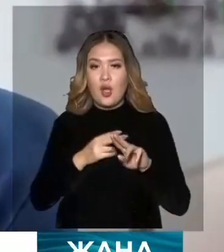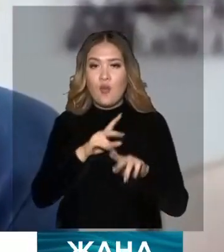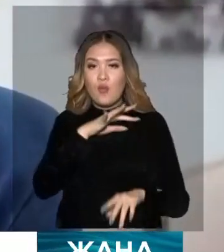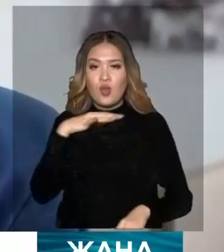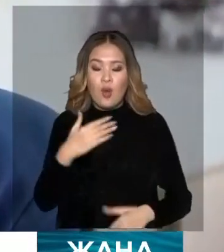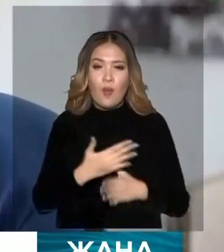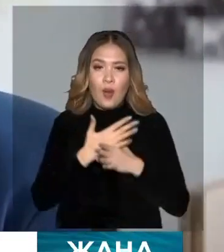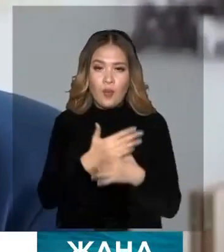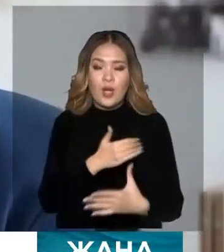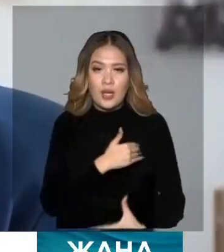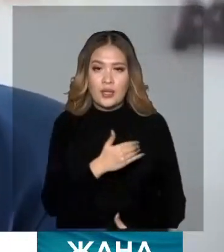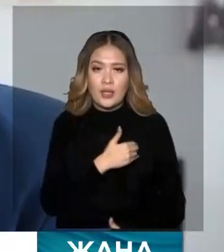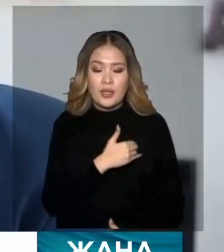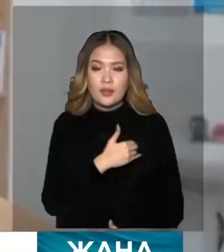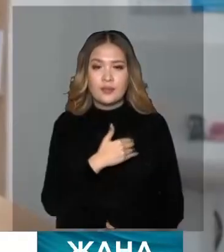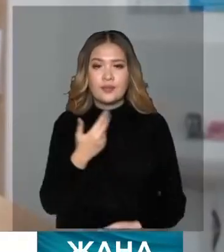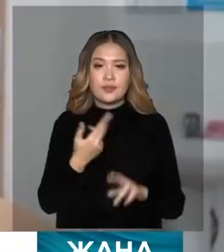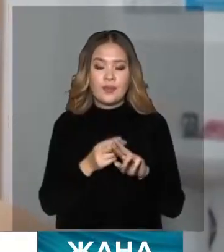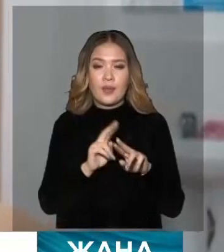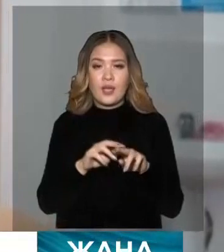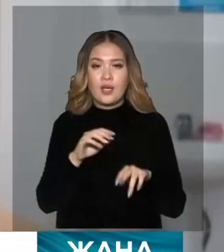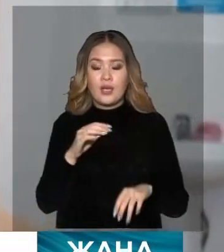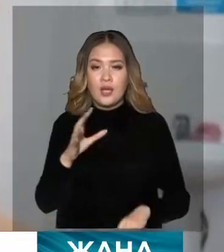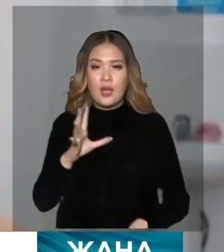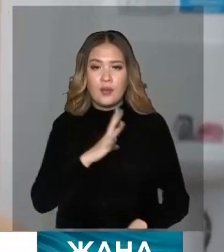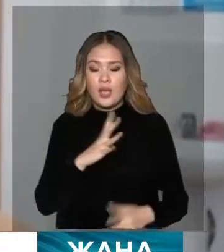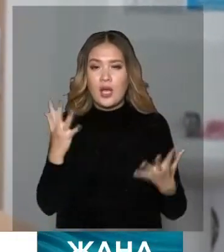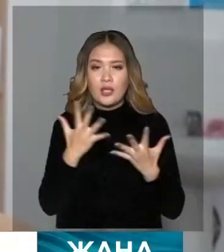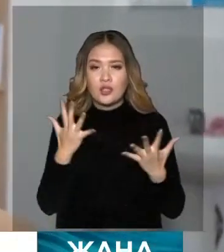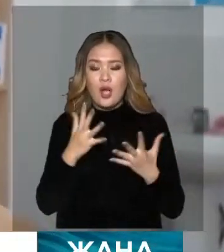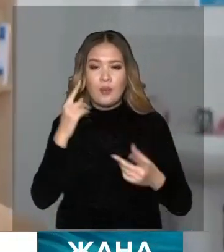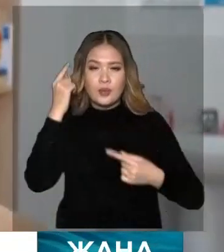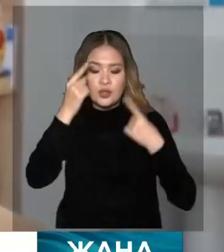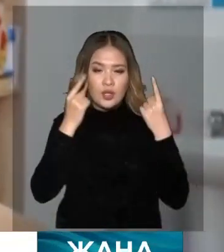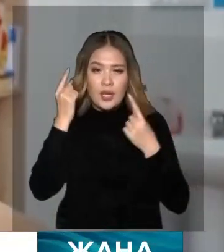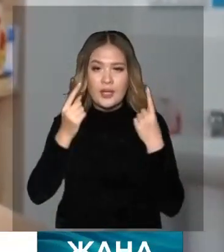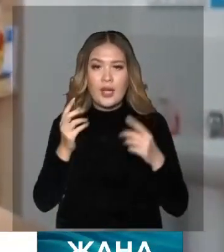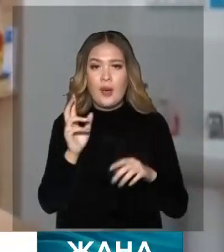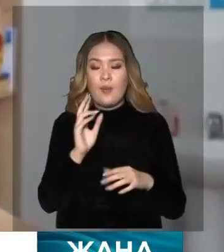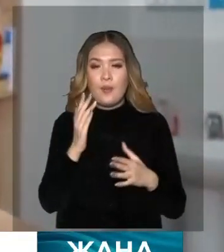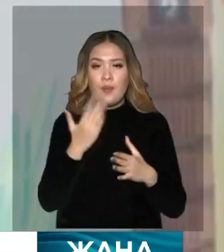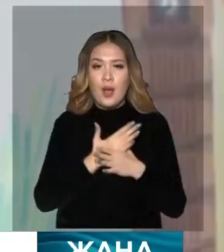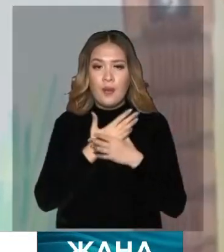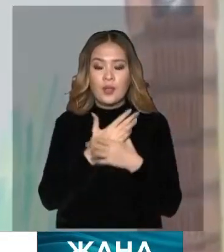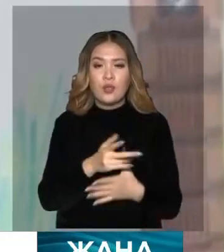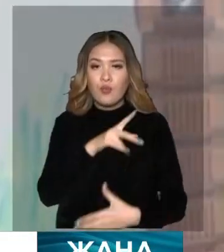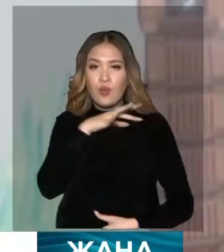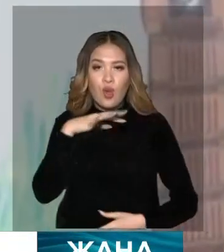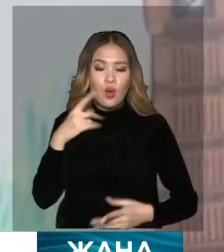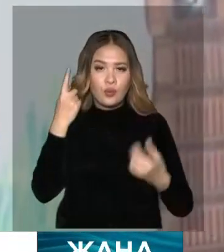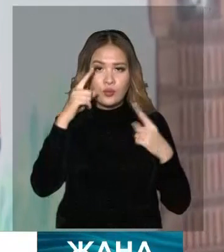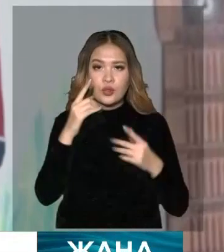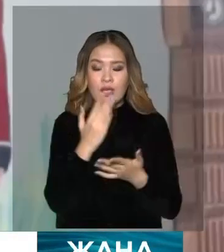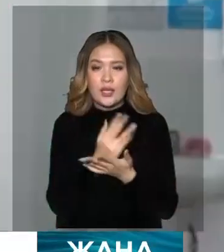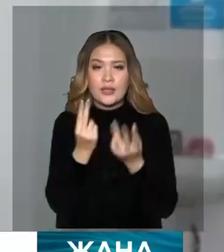қолданамын. Ағылшын тілі болсын, немесе сынып жұмысы болсын, әртүрлі психологиялық тренинг деген сияқты көп нәрселерді ұйымдастырамын. Өзім